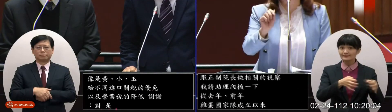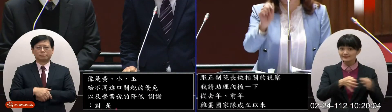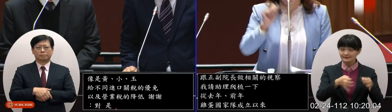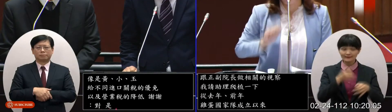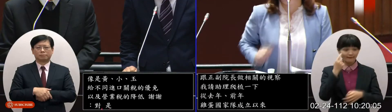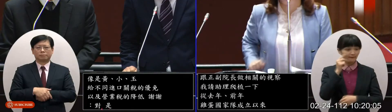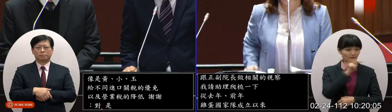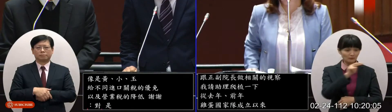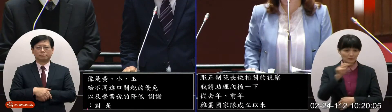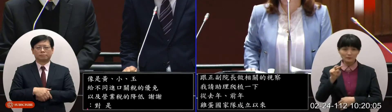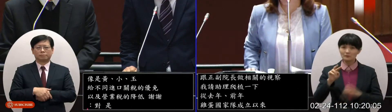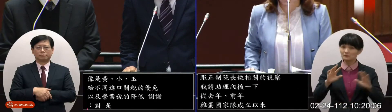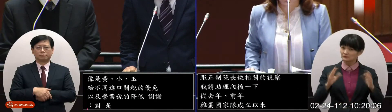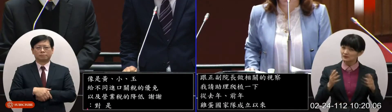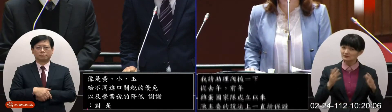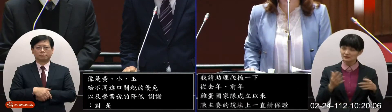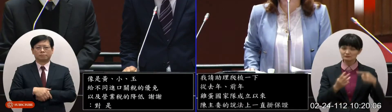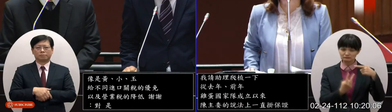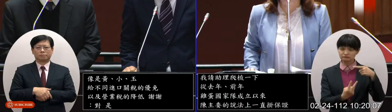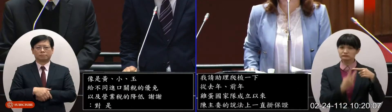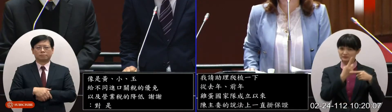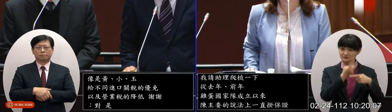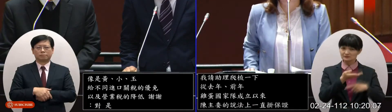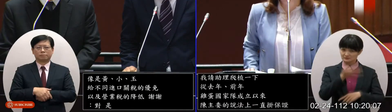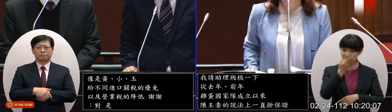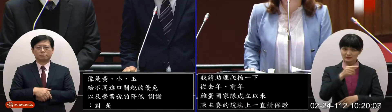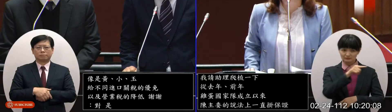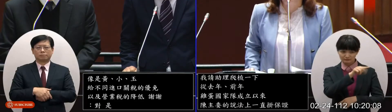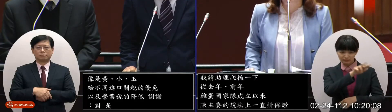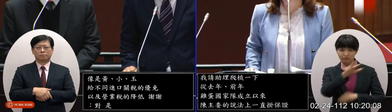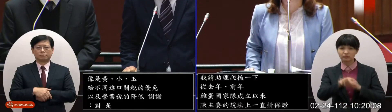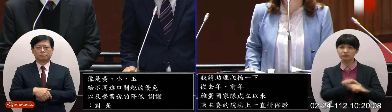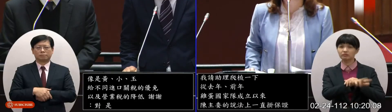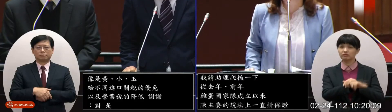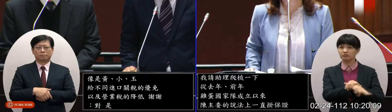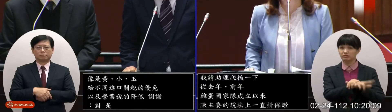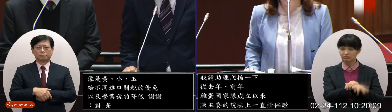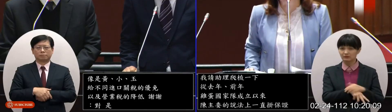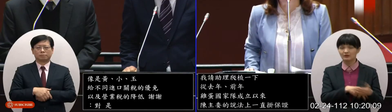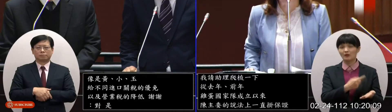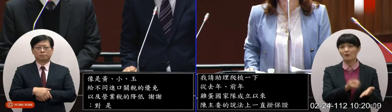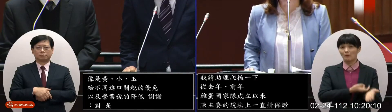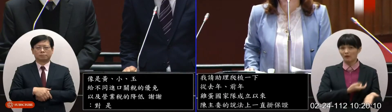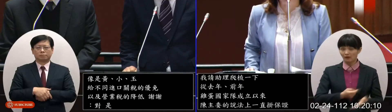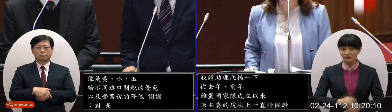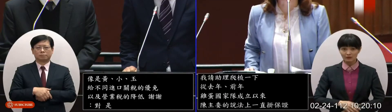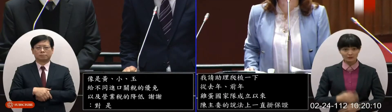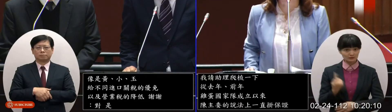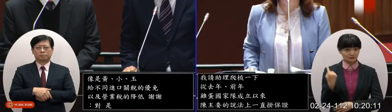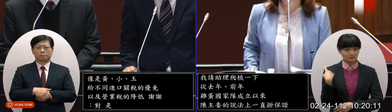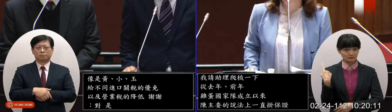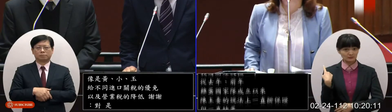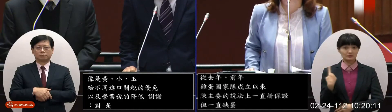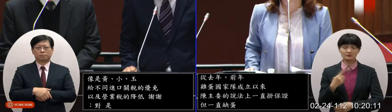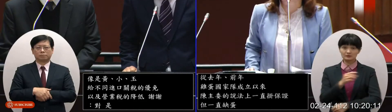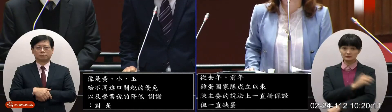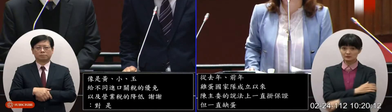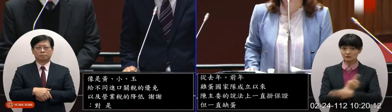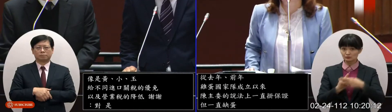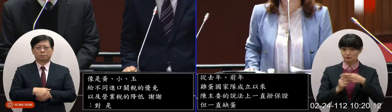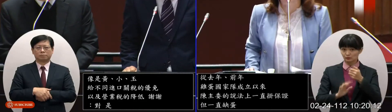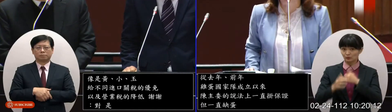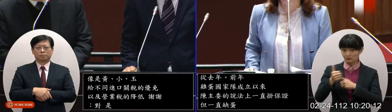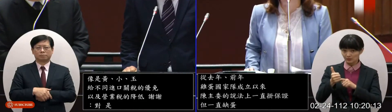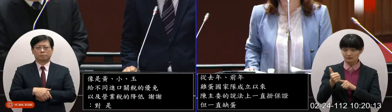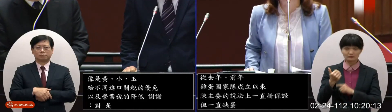要说全部，但有一半哈，架上是空空的哈。那当然，我也看到就是陈主委昨天有做出一些比较具体的一